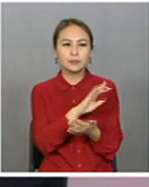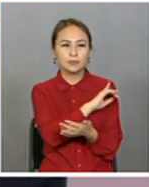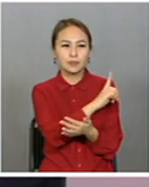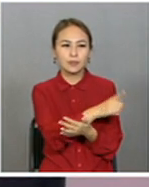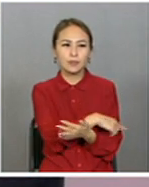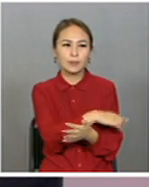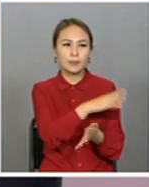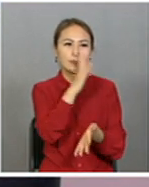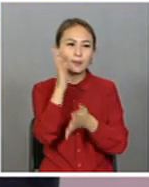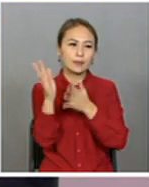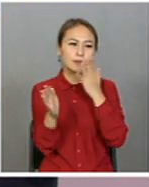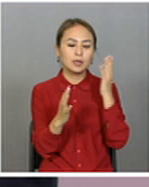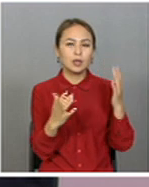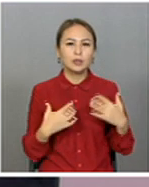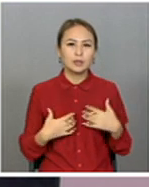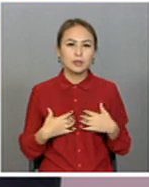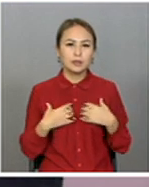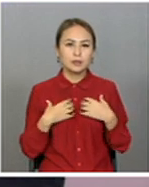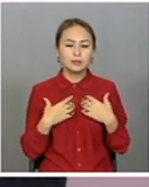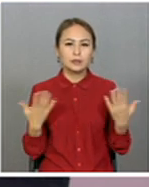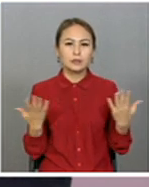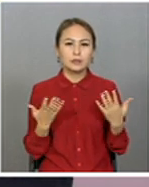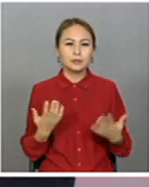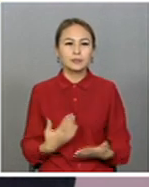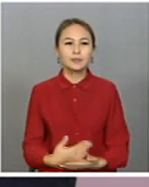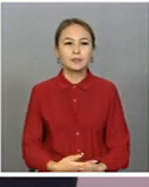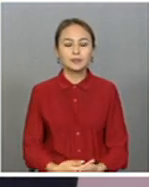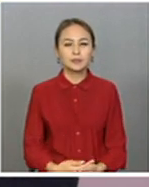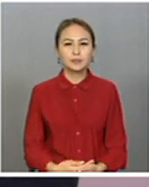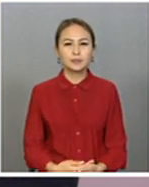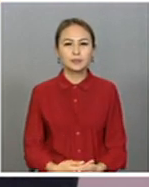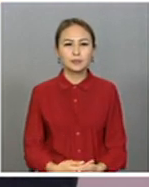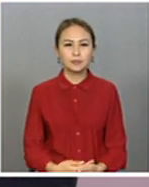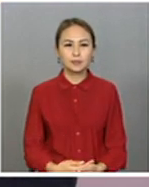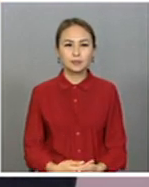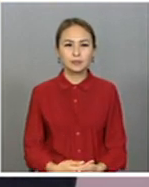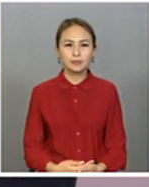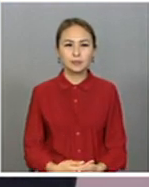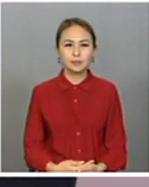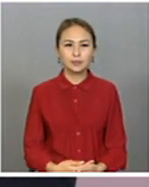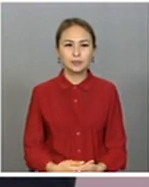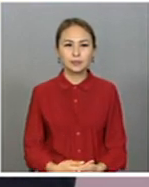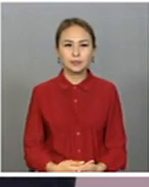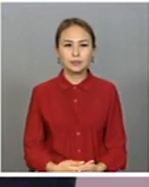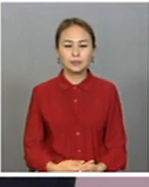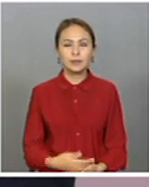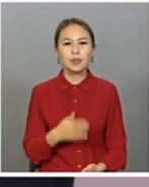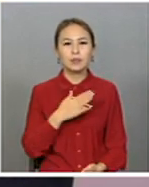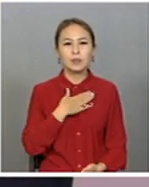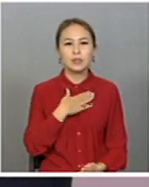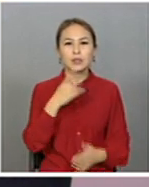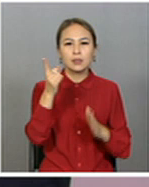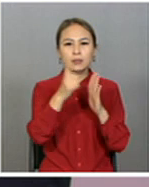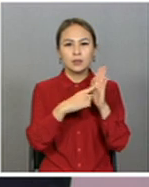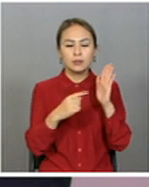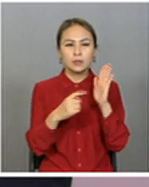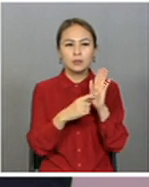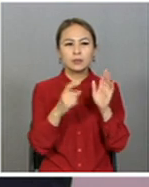Қатты соққан желдің қорқыныштысын ай. Мінекей балалар, біз лепті